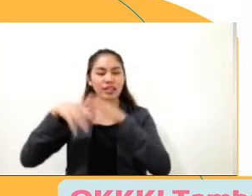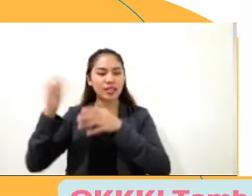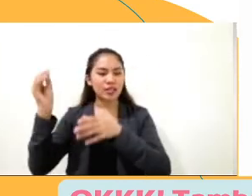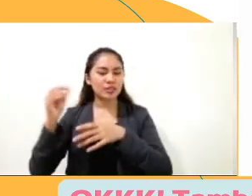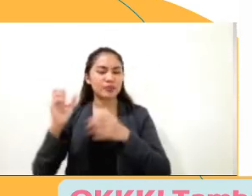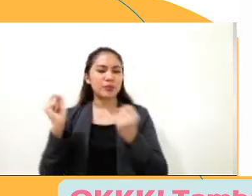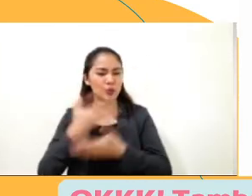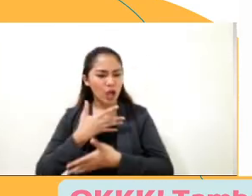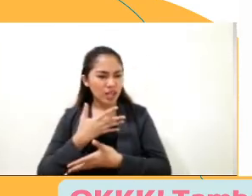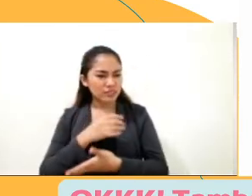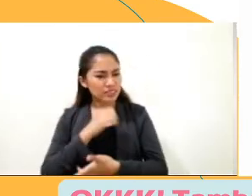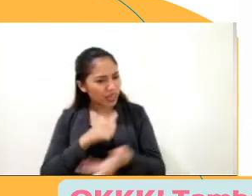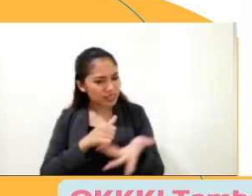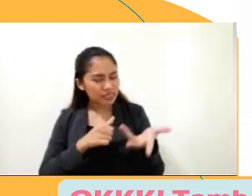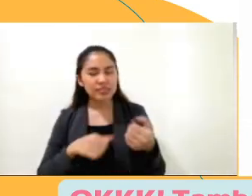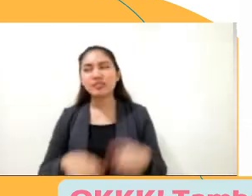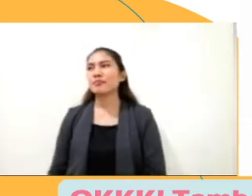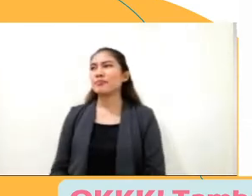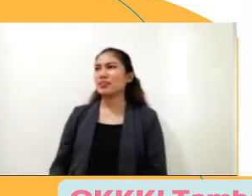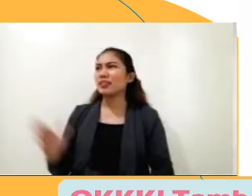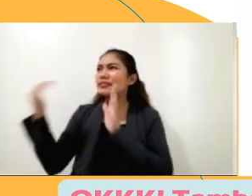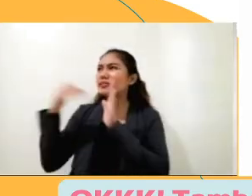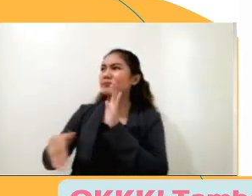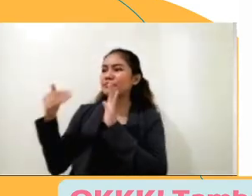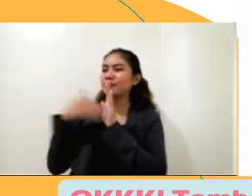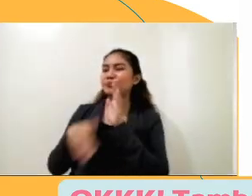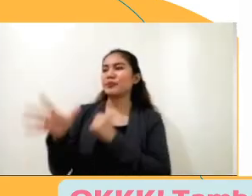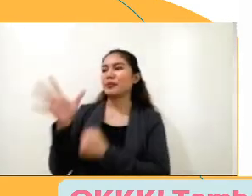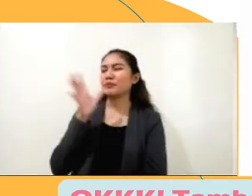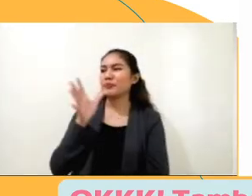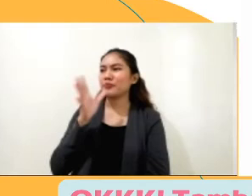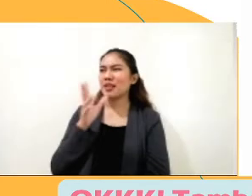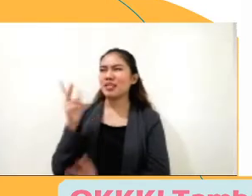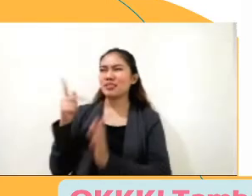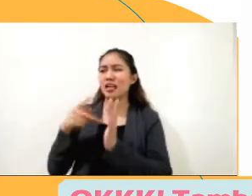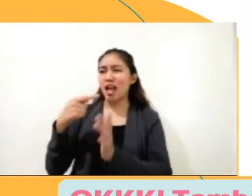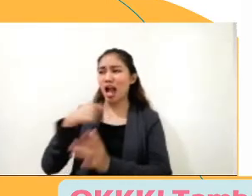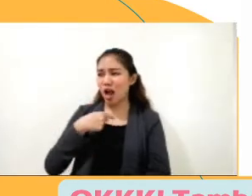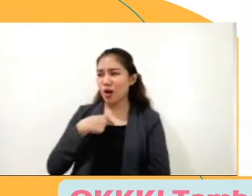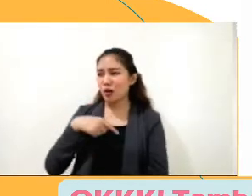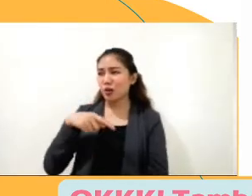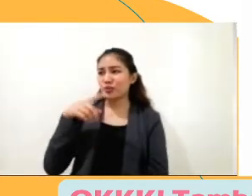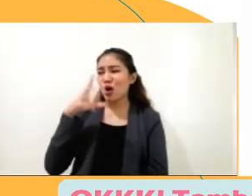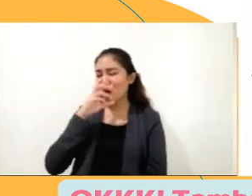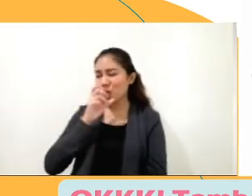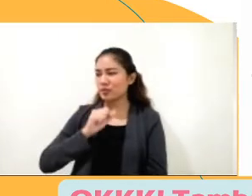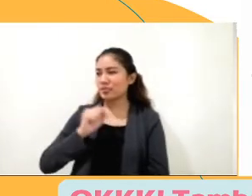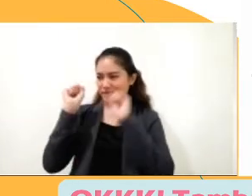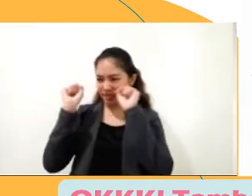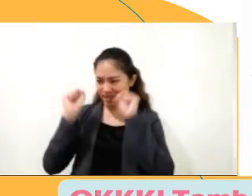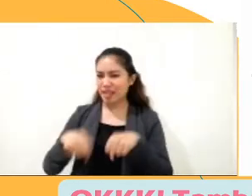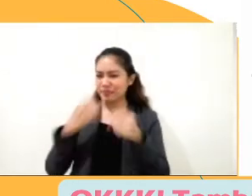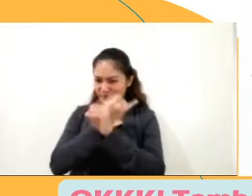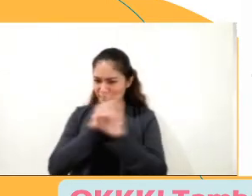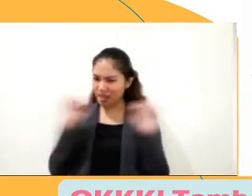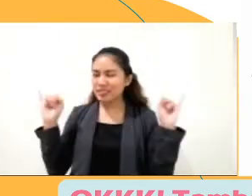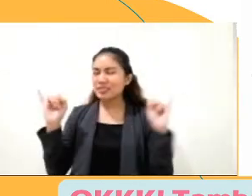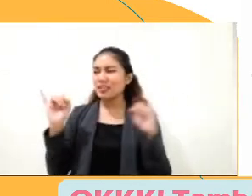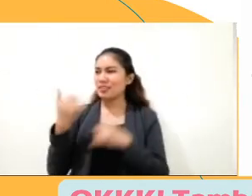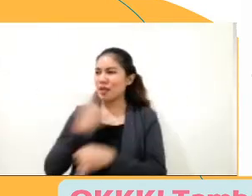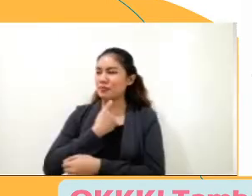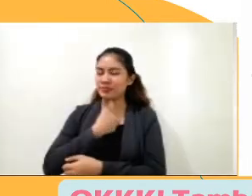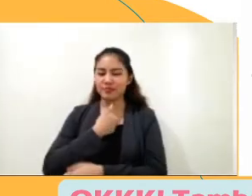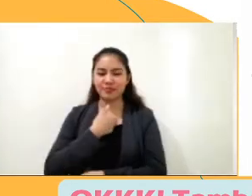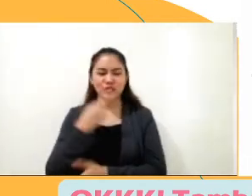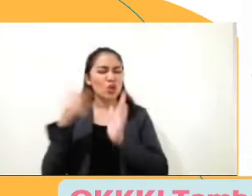naman tayo, Nay! Paulit-ulit na lang! Malaki na ako! Kaya ko na lumabas na mag-isa! Napakakulit mo!